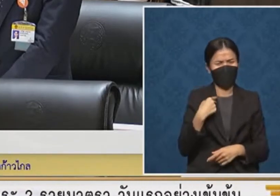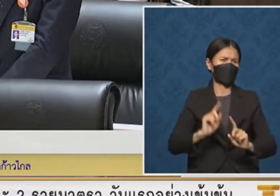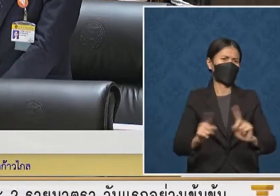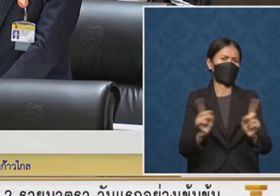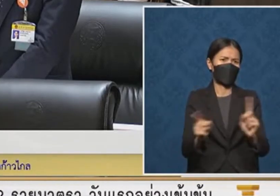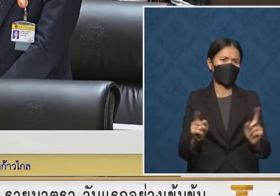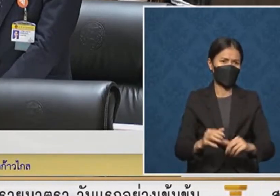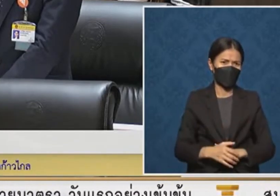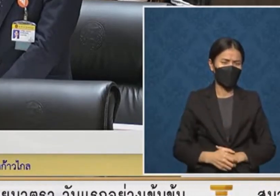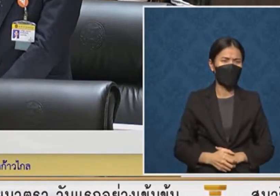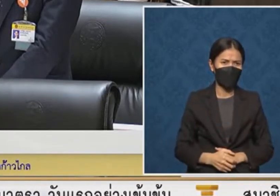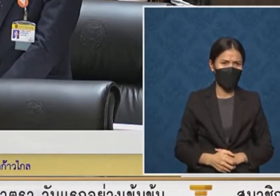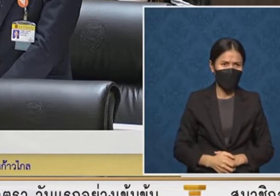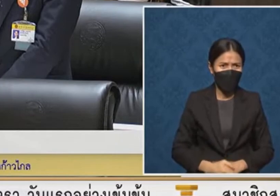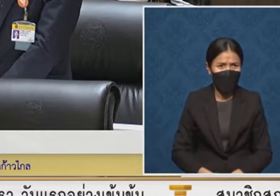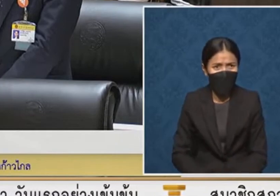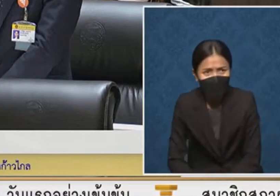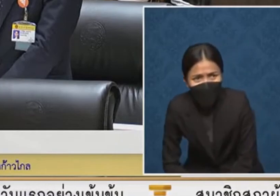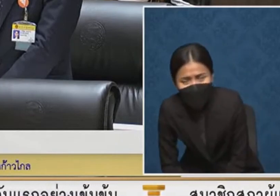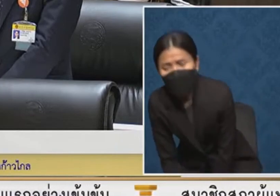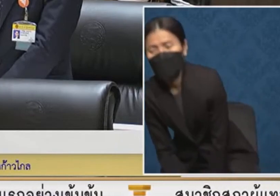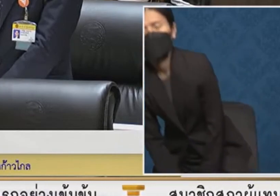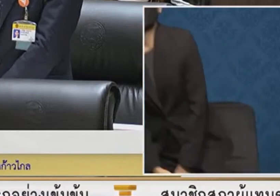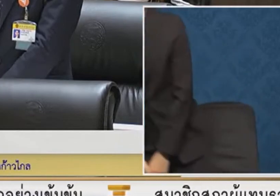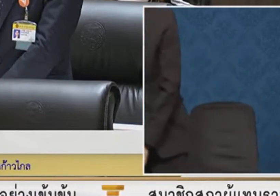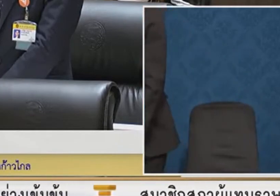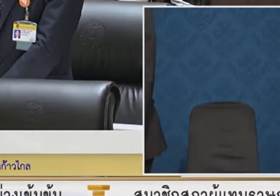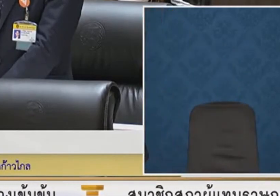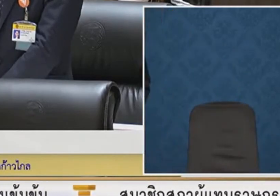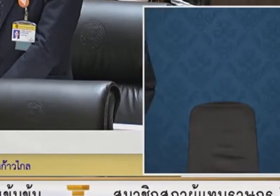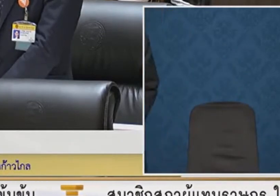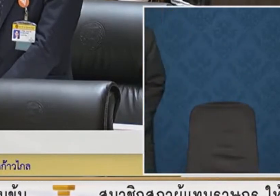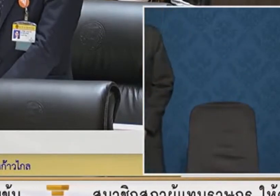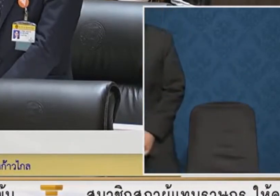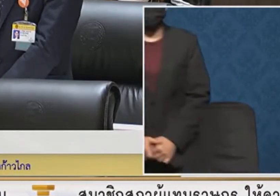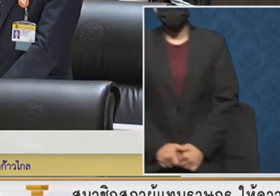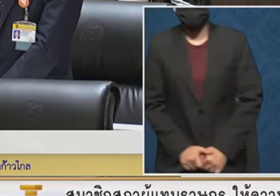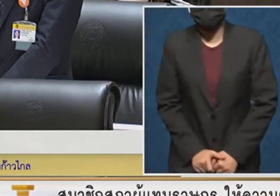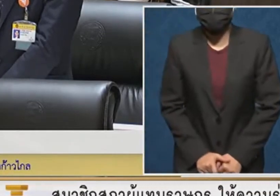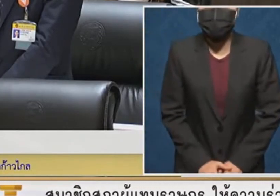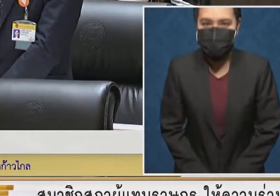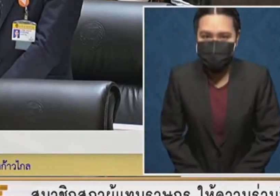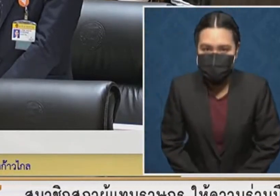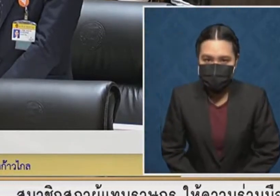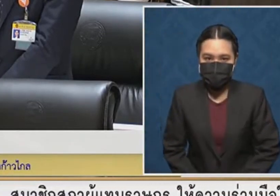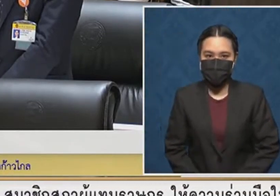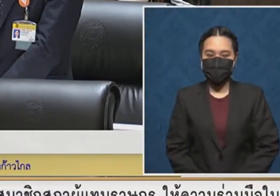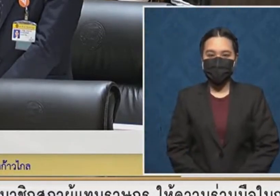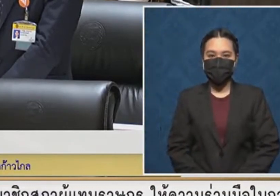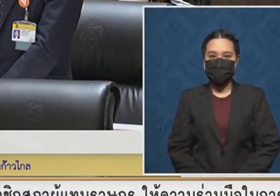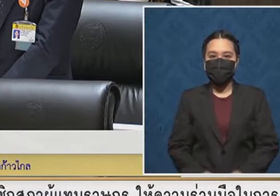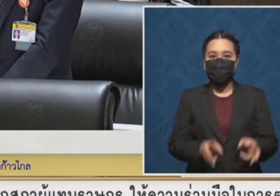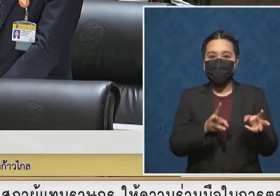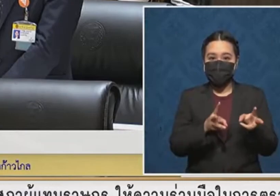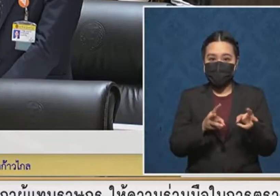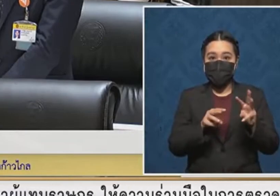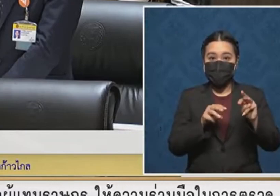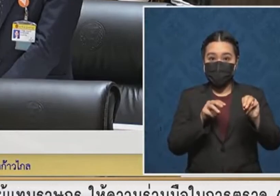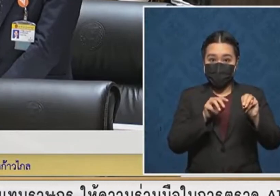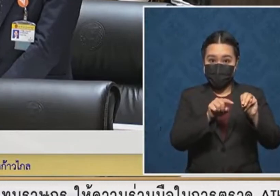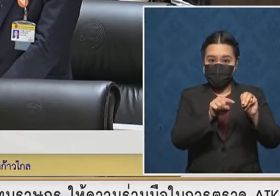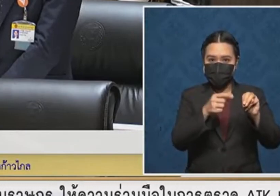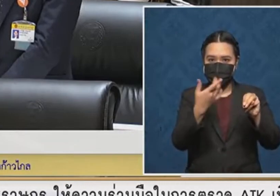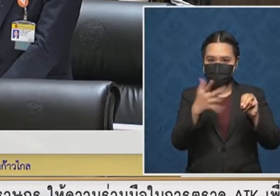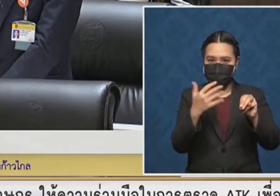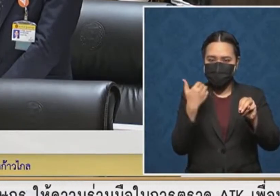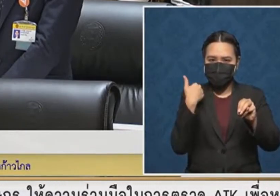ยมอหมาตราที่ผมจะชแจงให้ฟงว่าทำไมถึจะตองตรวจสอบราคาเพระว่าโครงการหลายโครงการน่าจะเกิน